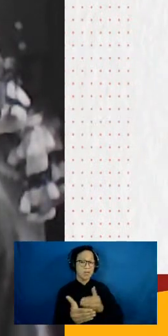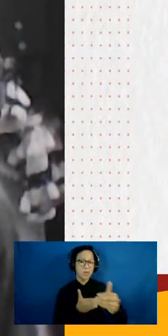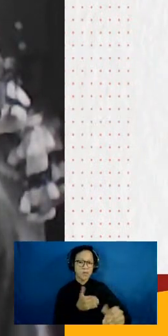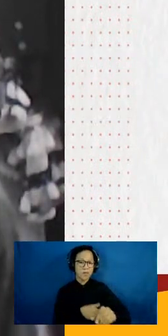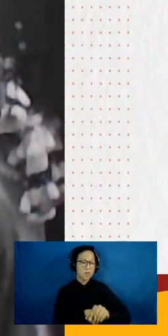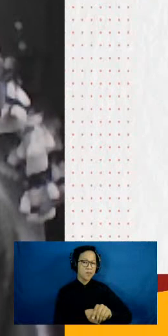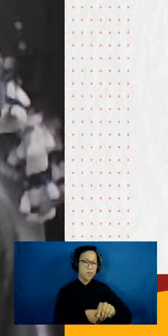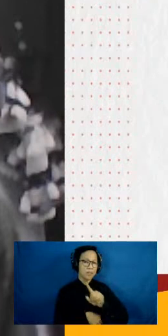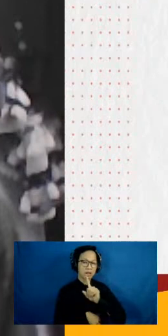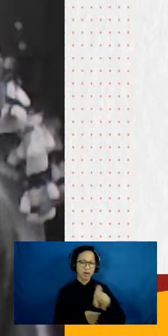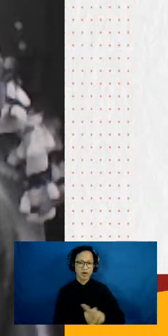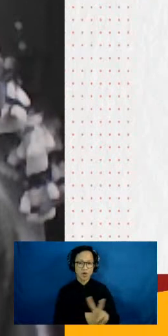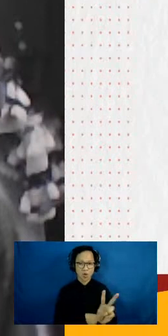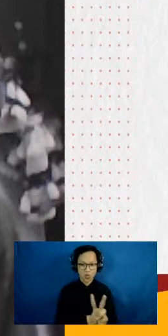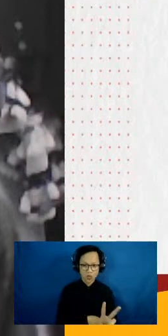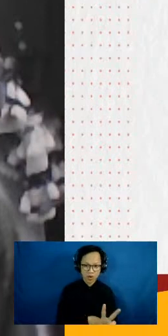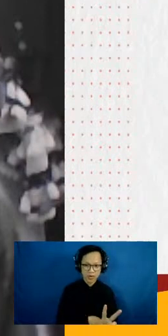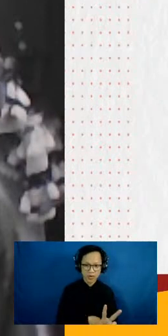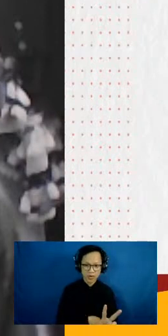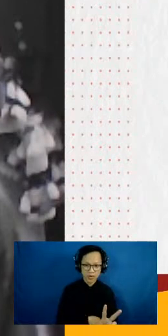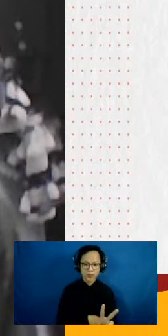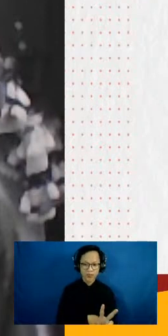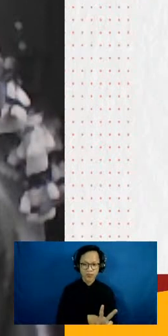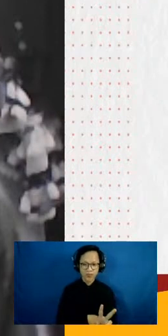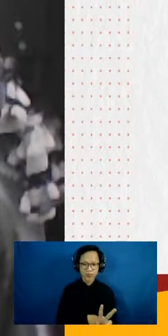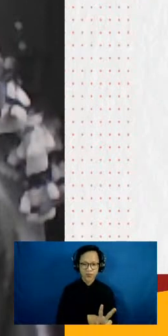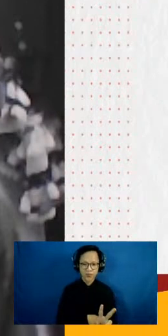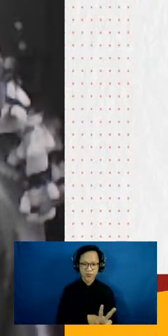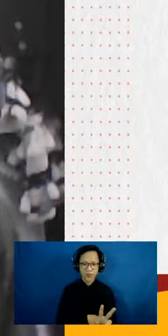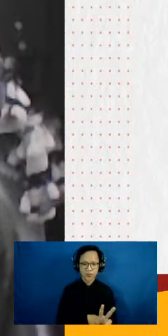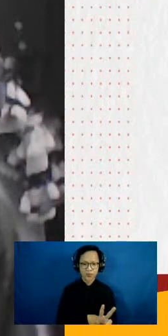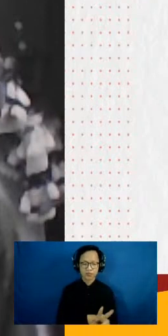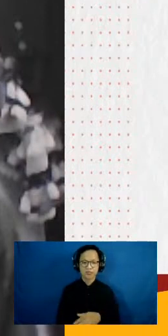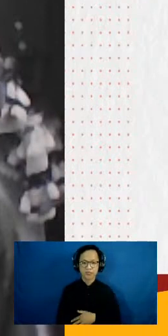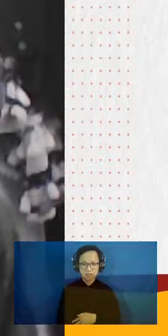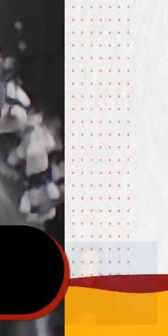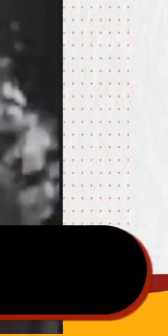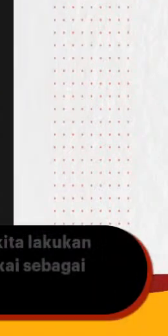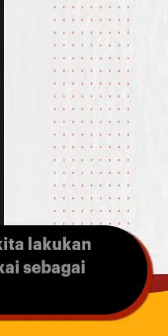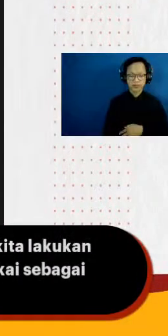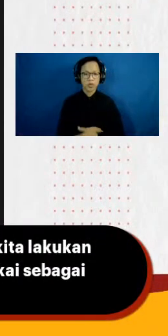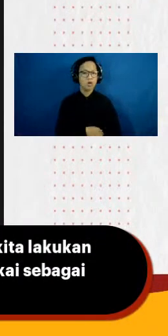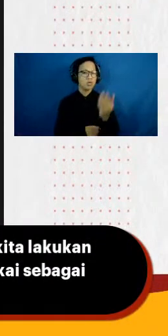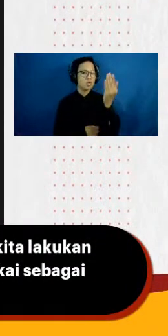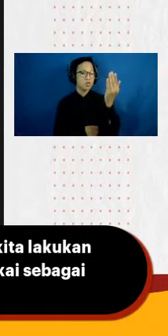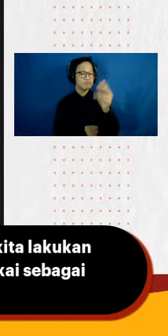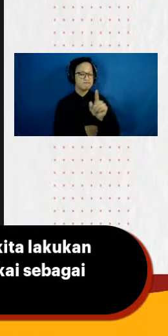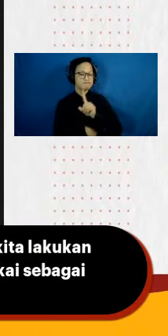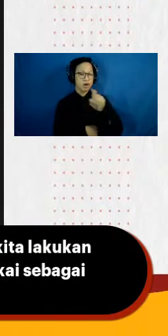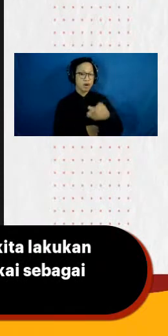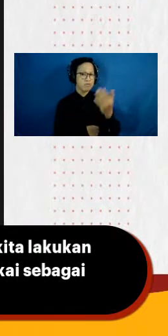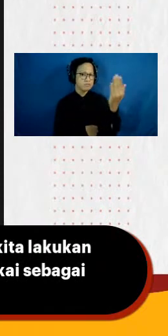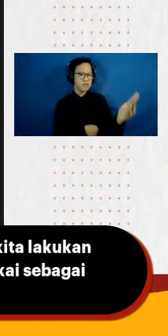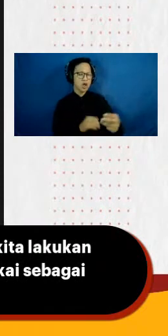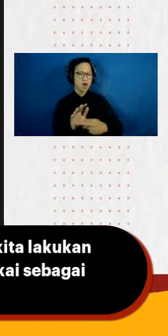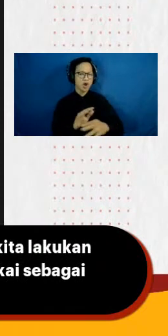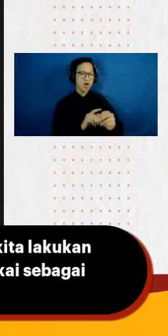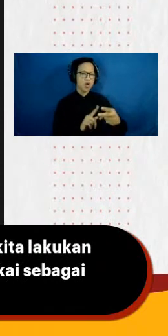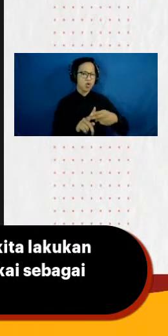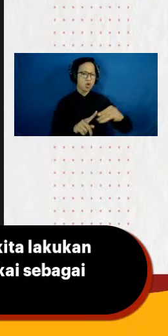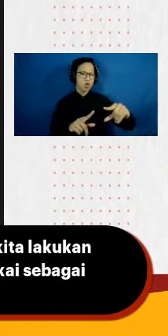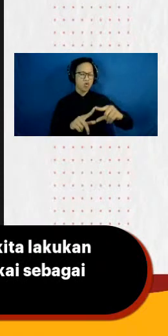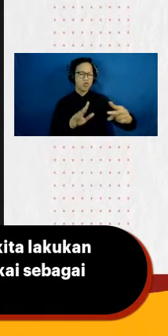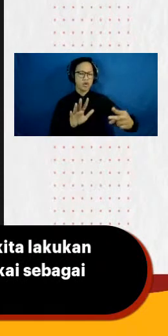kedua. Akan aku sampaikan pertanyaannya untuk Kak Novian. Nah, pertanyaannya ini dari